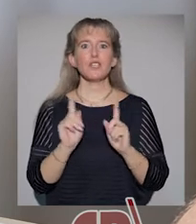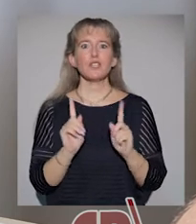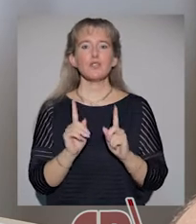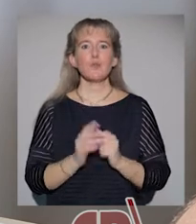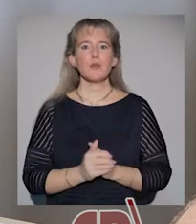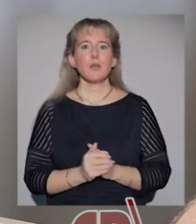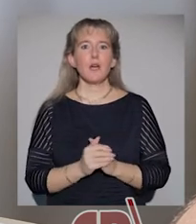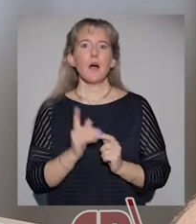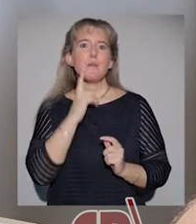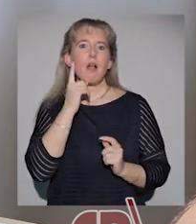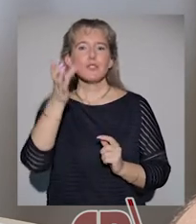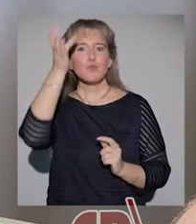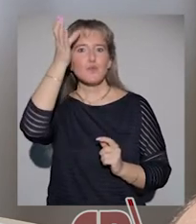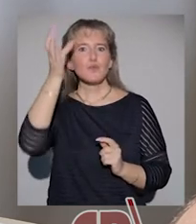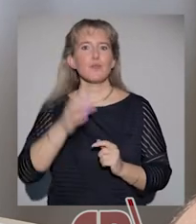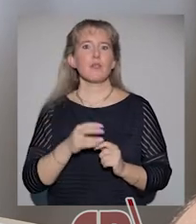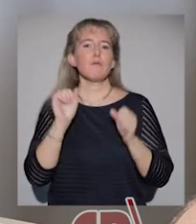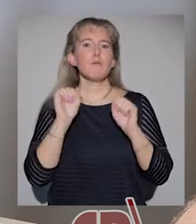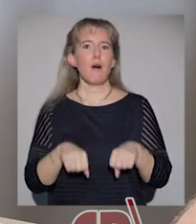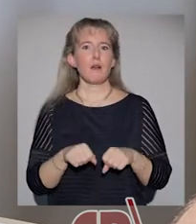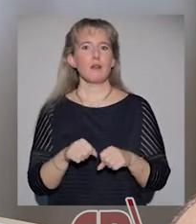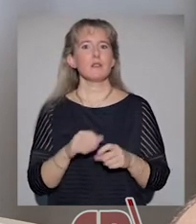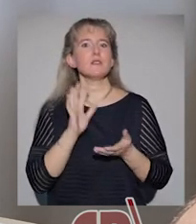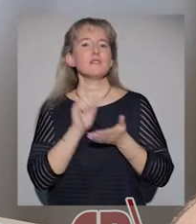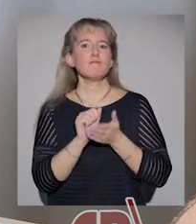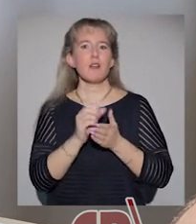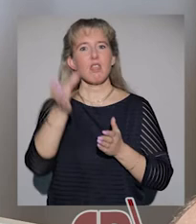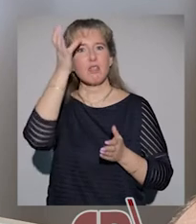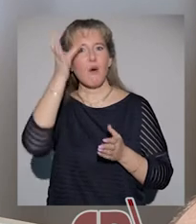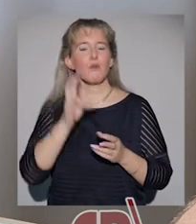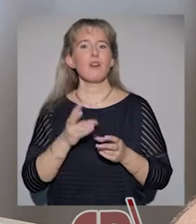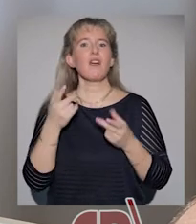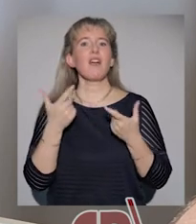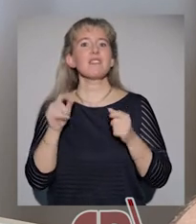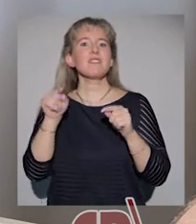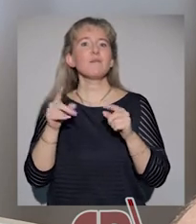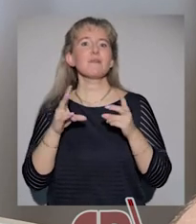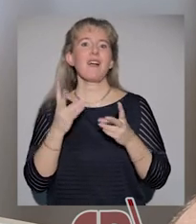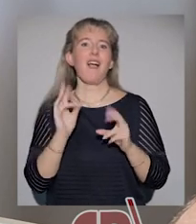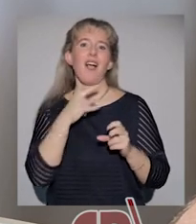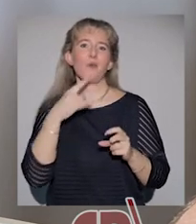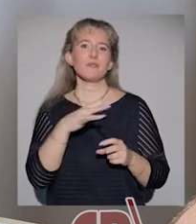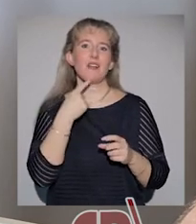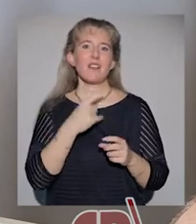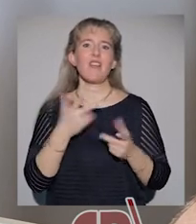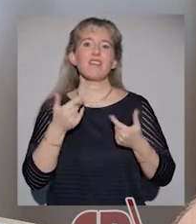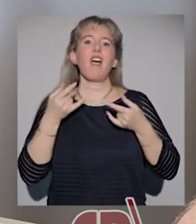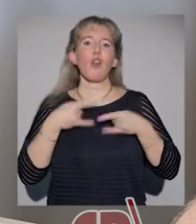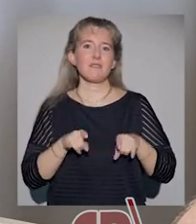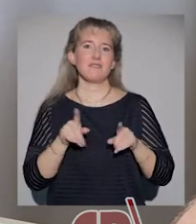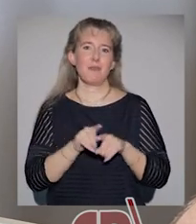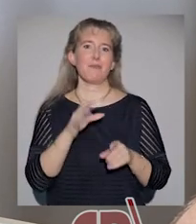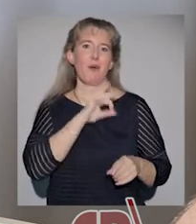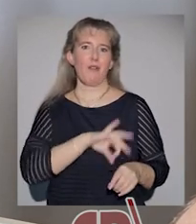чтобы молодые ученые могли заниматься наукой там, где, как у нас на Руси говорят, где родился, там